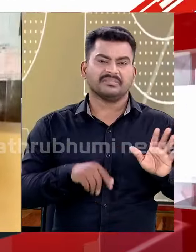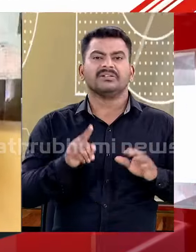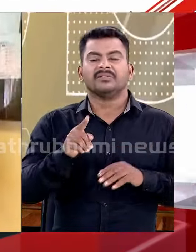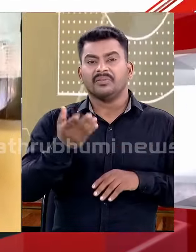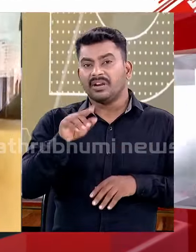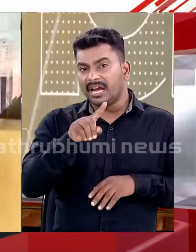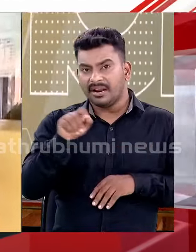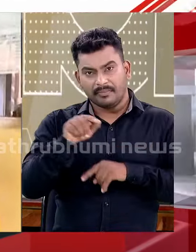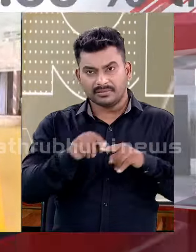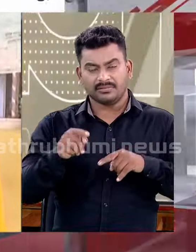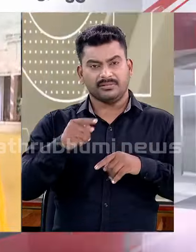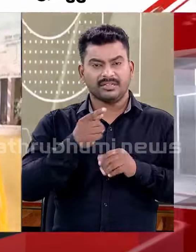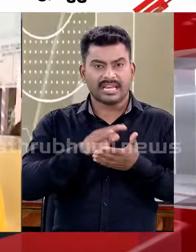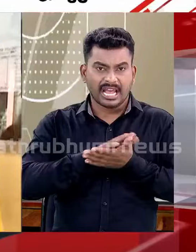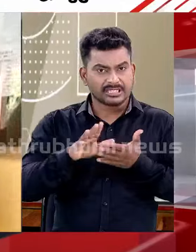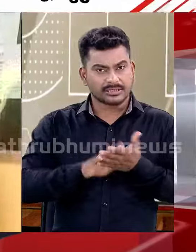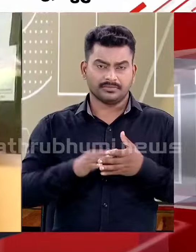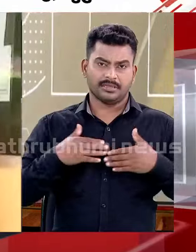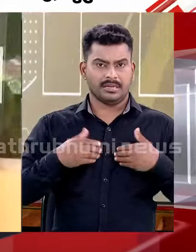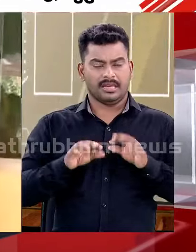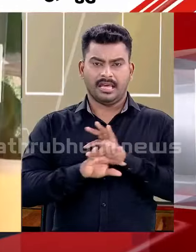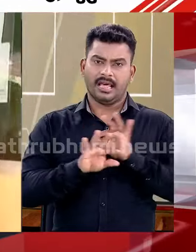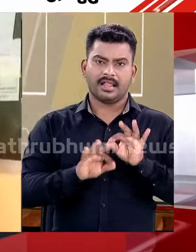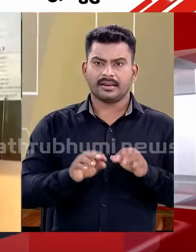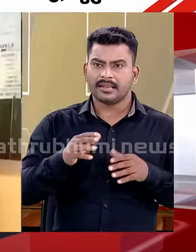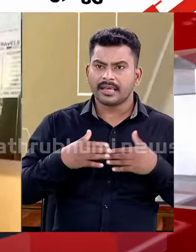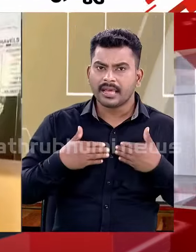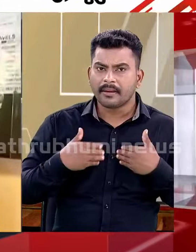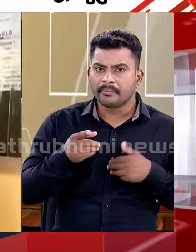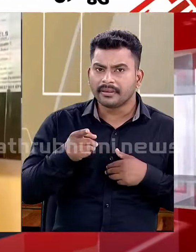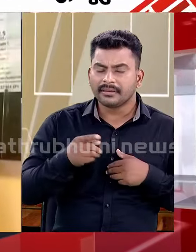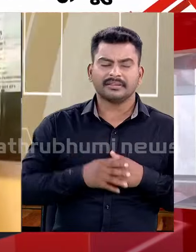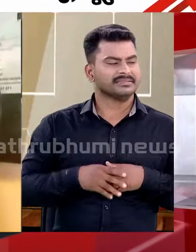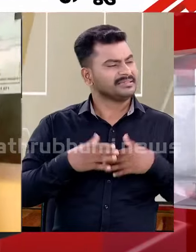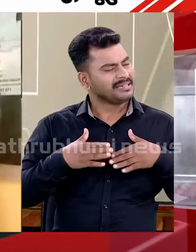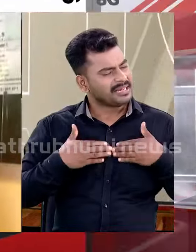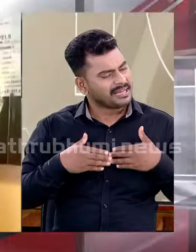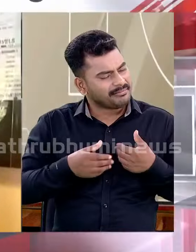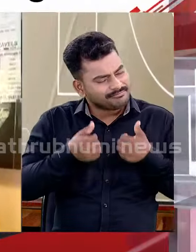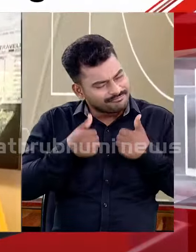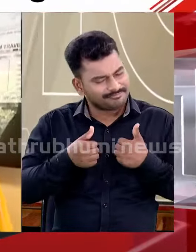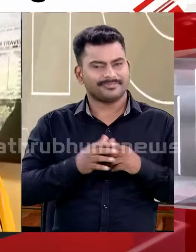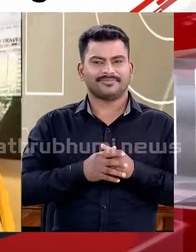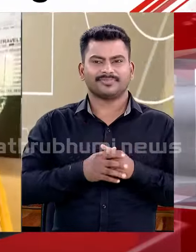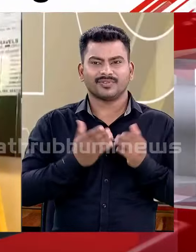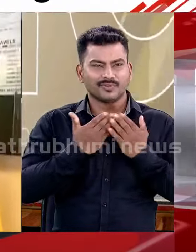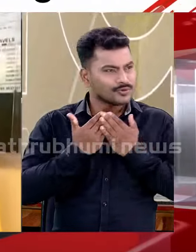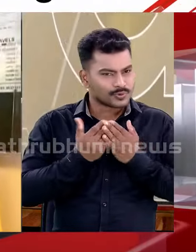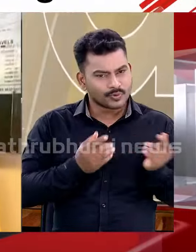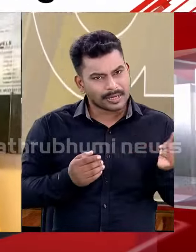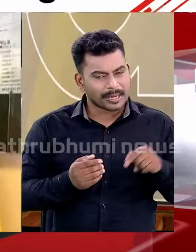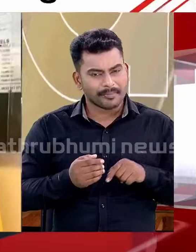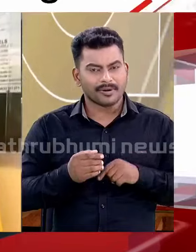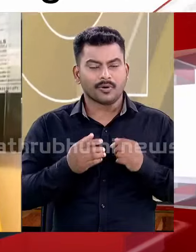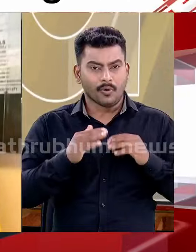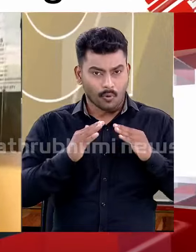അദ്ദേഹത്തിനെ കാണുന്നില്ല. ഈ രക്ഷിതാവിനോടും ചോദിച്ചു വെക്കാം, സന്തോഷമായില്ലേ? ഹാപ്പി. ഇവിടെ വന്ന് റിസൾട്ട് വീട്ടിൽ നിന്ന് നോക്കാതെ ഇവിടെ